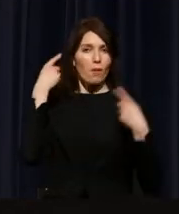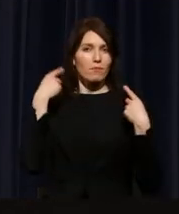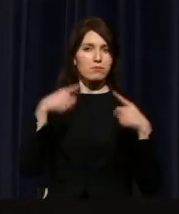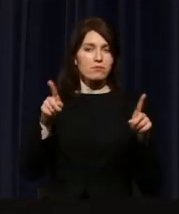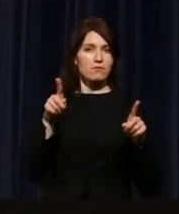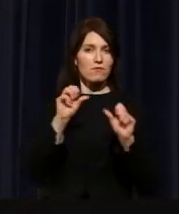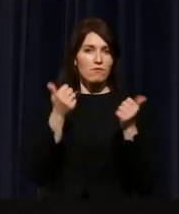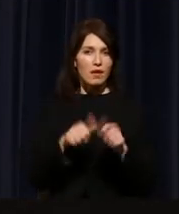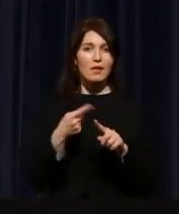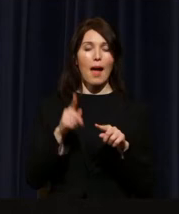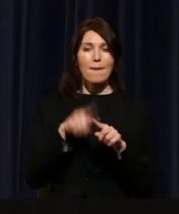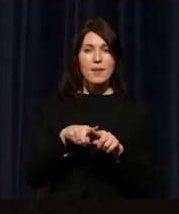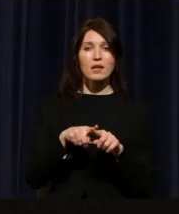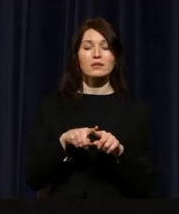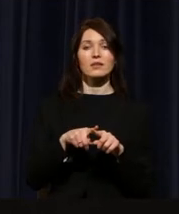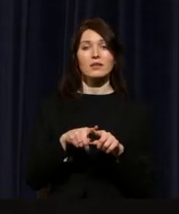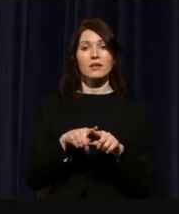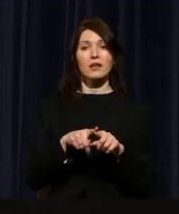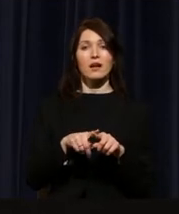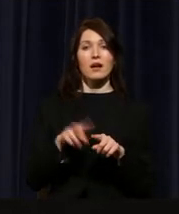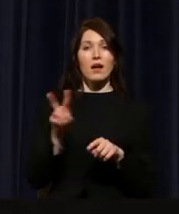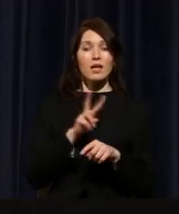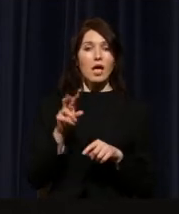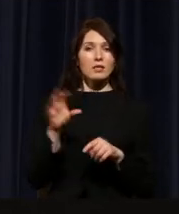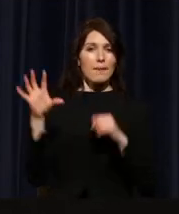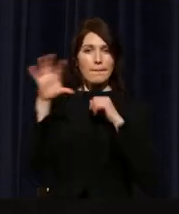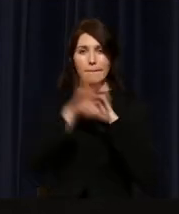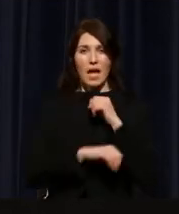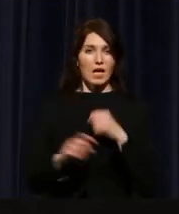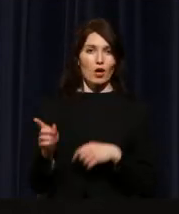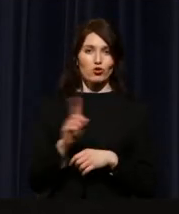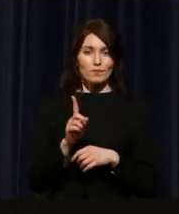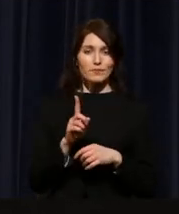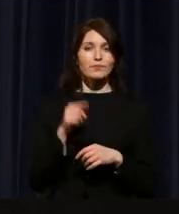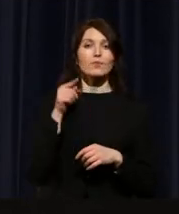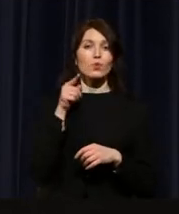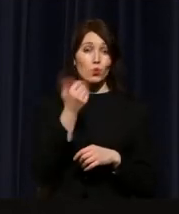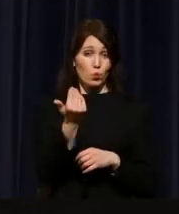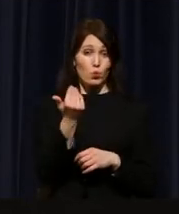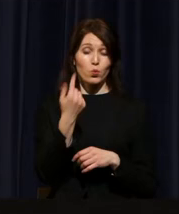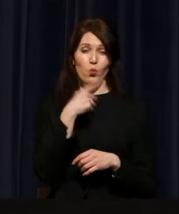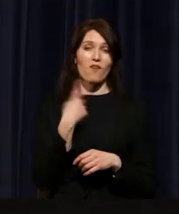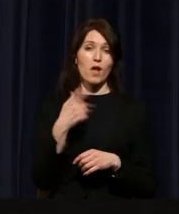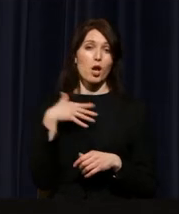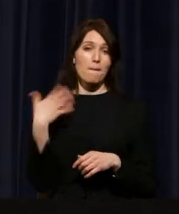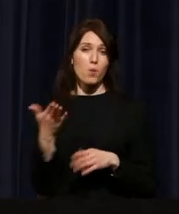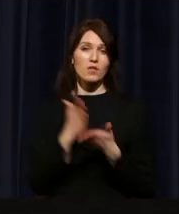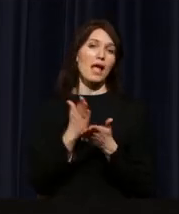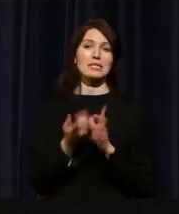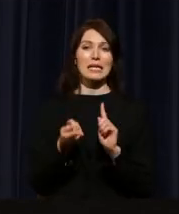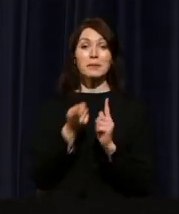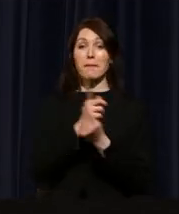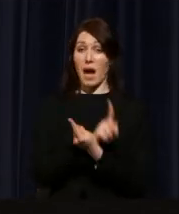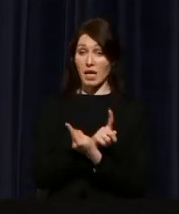piegājienu. Līdz ar to tas, kas pašās beigās ir, tad tu no vienas puses esi izmainīts,